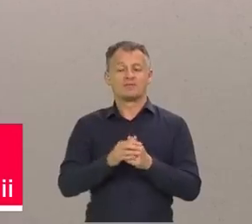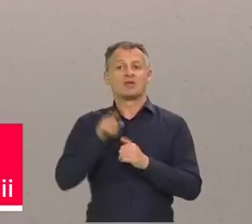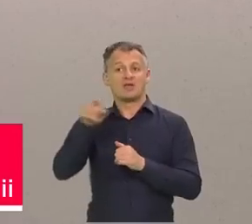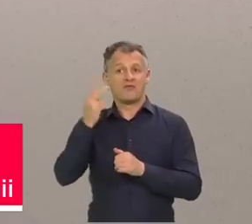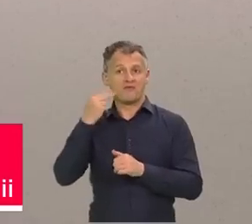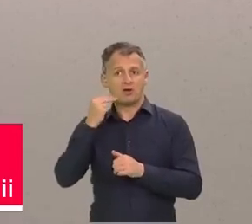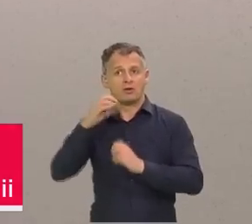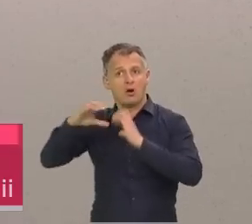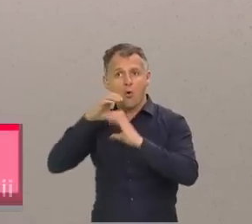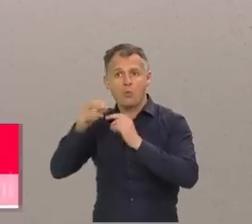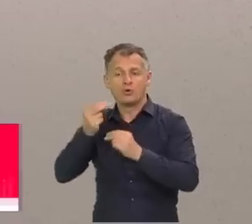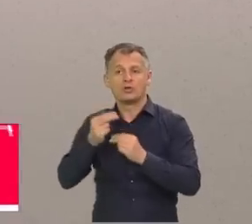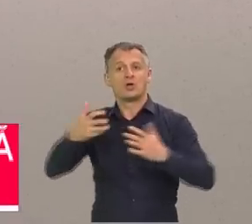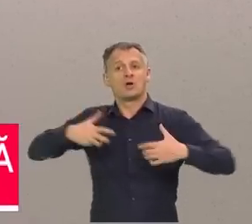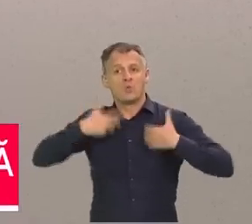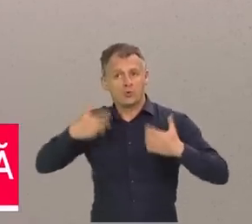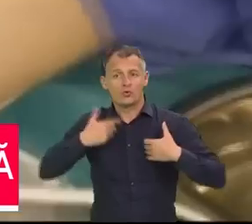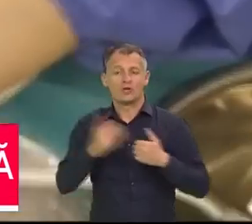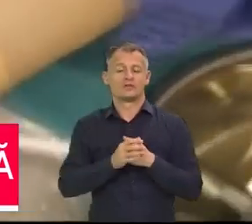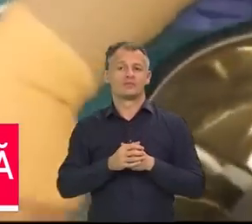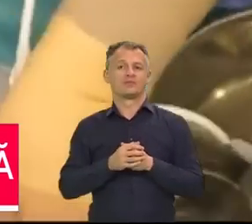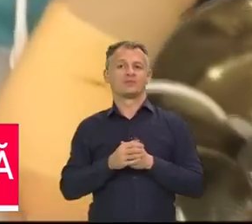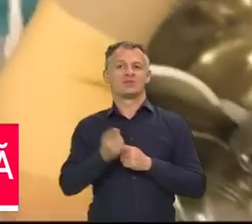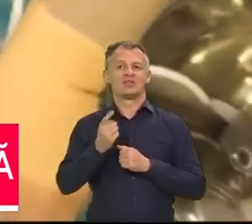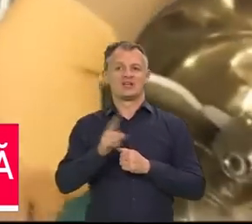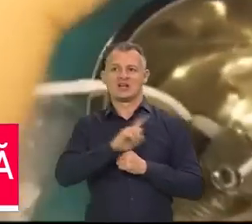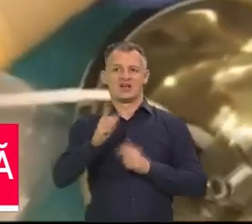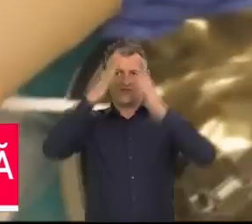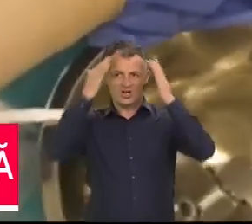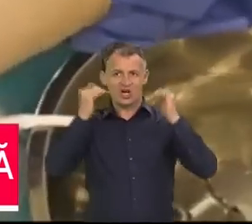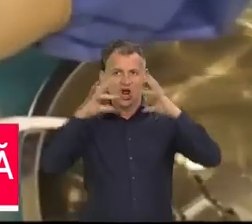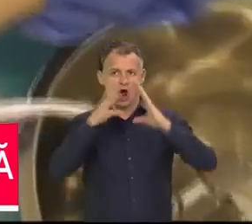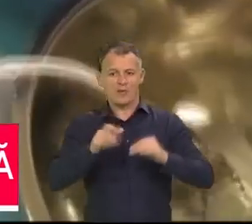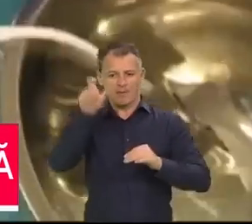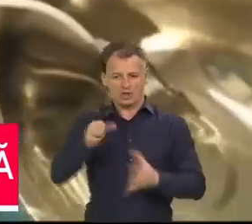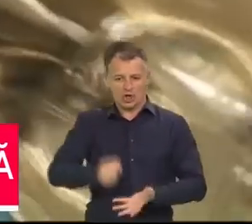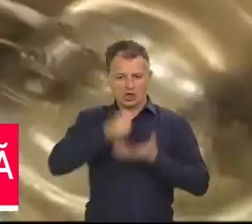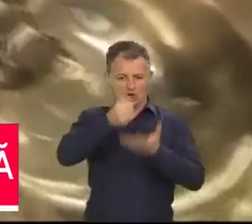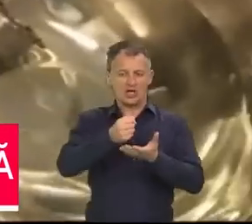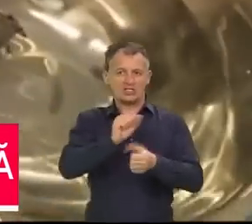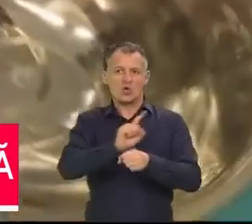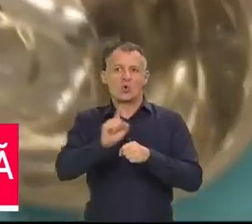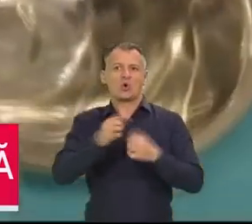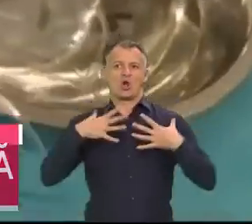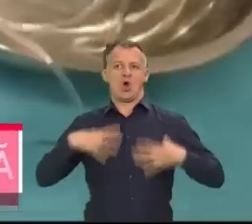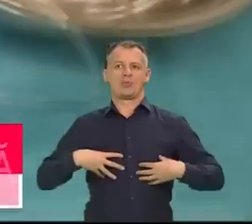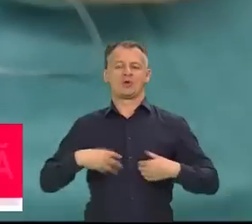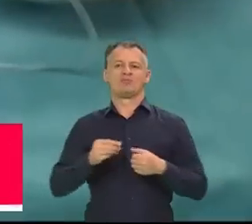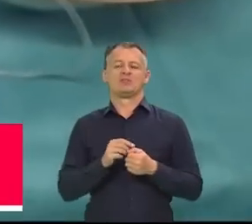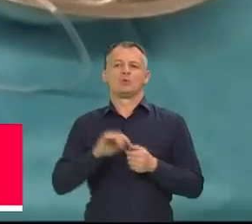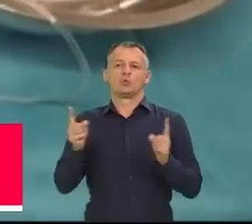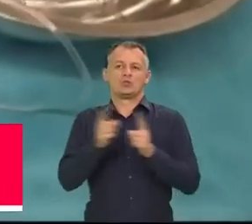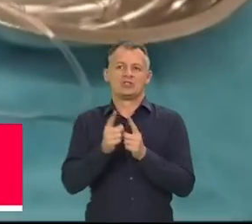bucuroasă și cu un tonus foarte bun. Din nefericire, în România, donatorii de organe sunt puțini. Numai la Târgu Mureș, pentru astfel de intervenții,